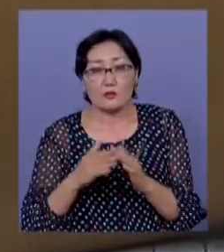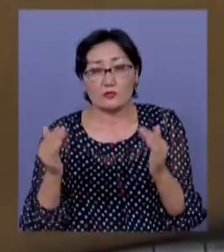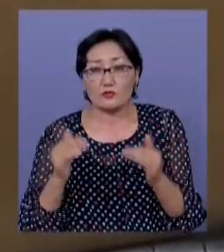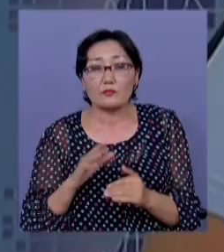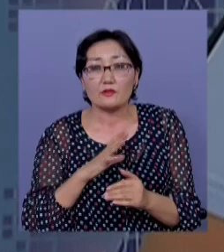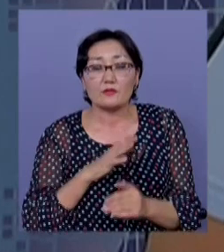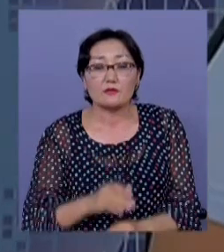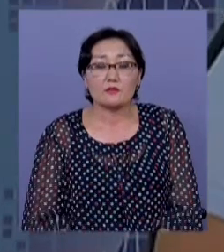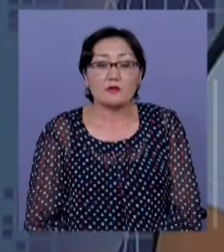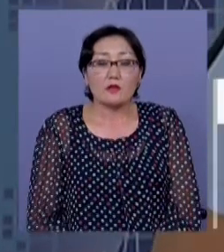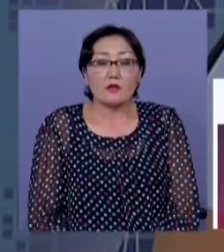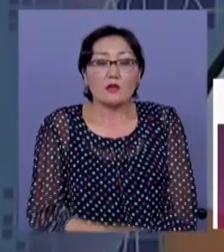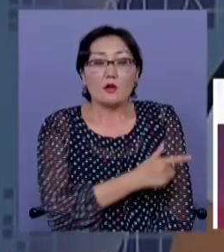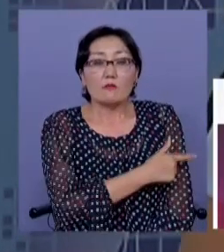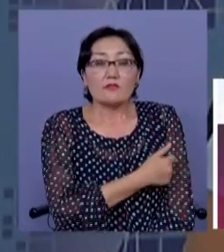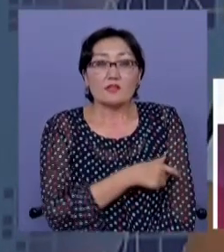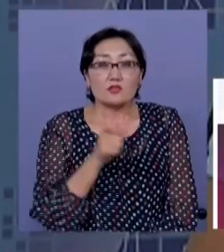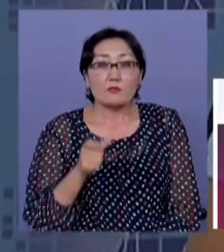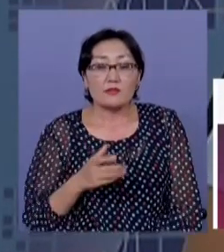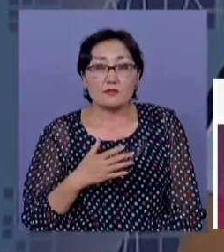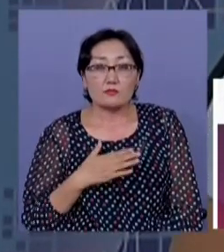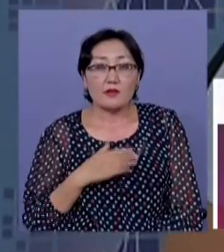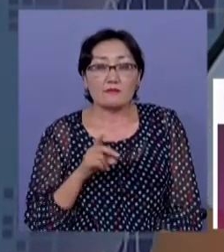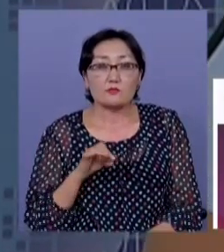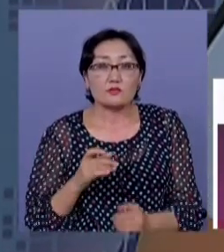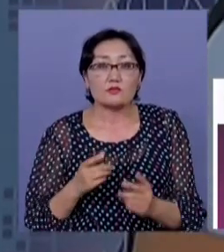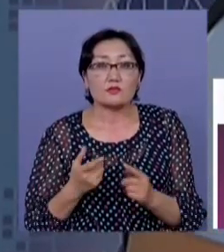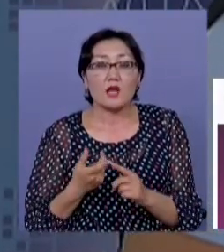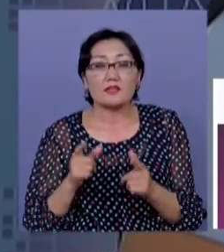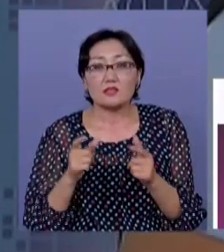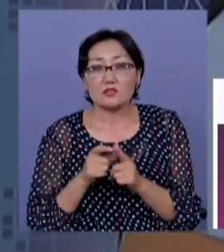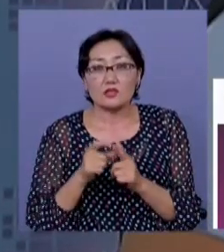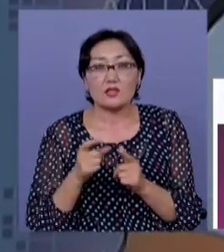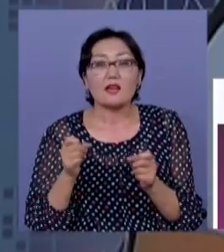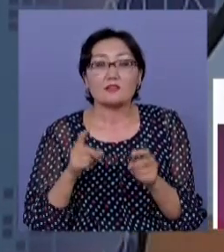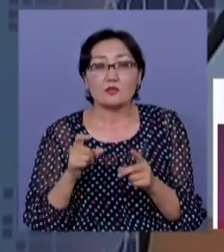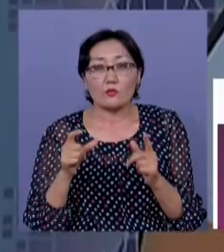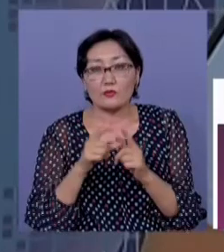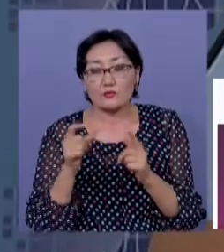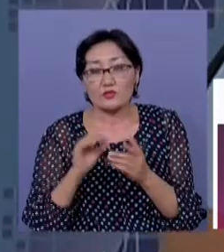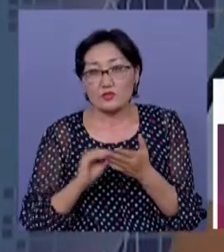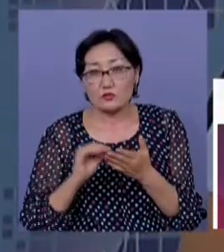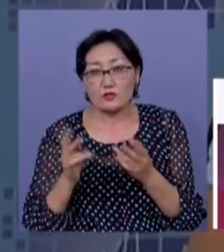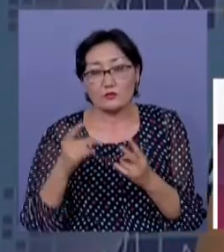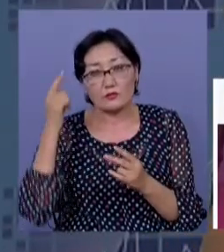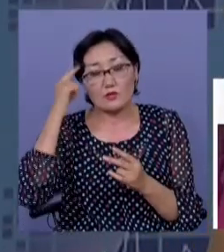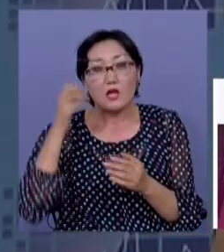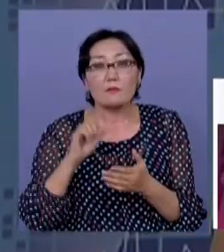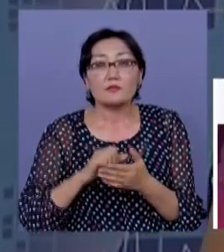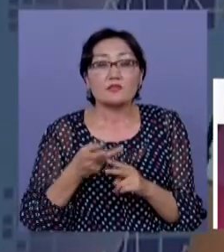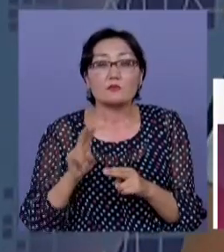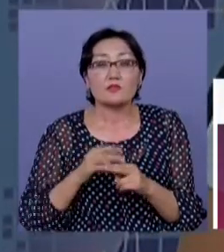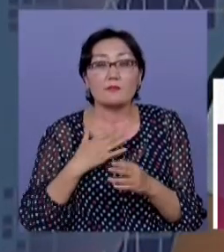дейді. Он врач с большой буквы. Меніңше, Қанат Тезекбаевтың аты алтын әріппен жазылу керек деп есептеймін. Себебі